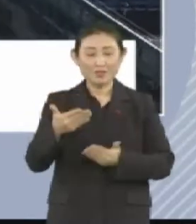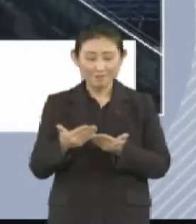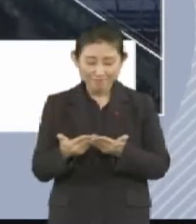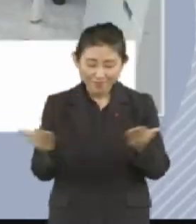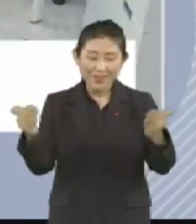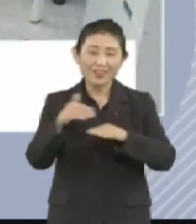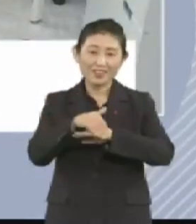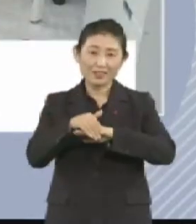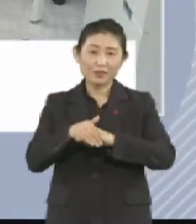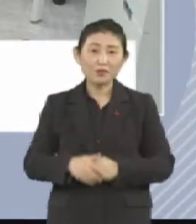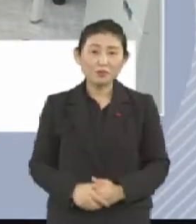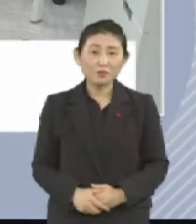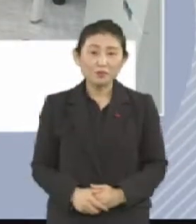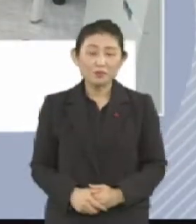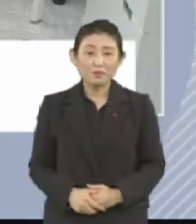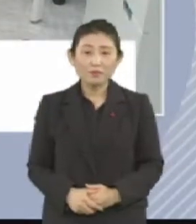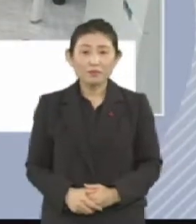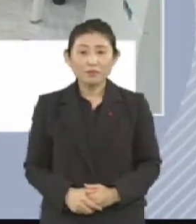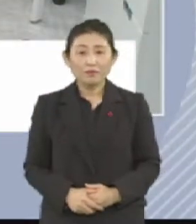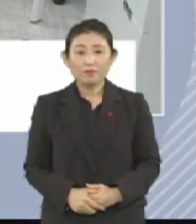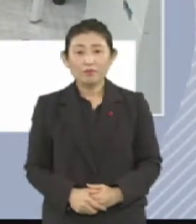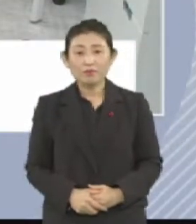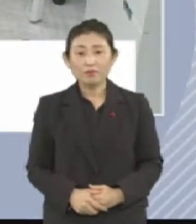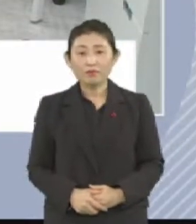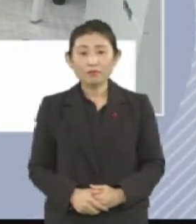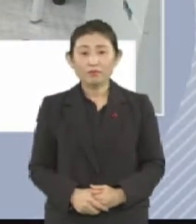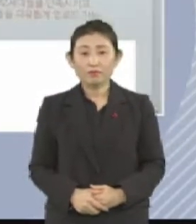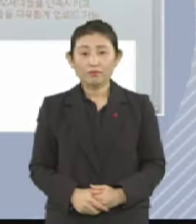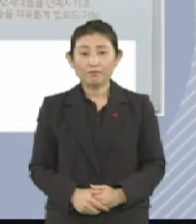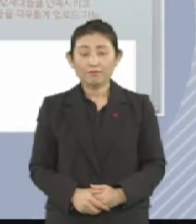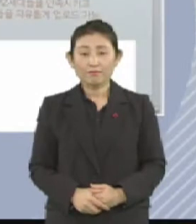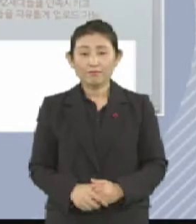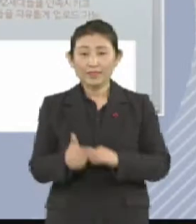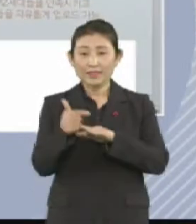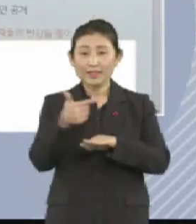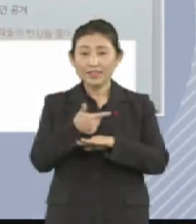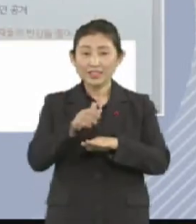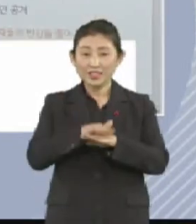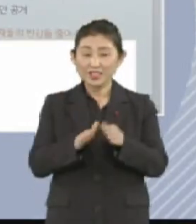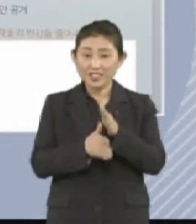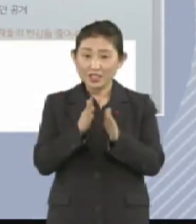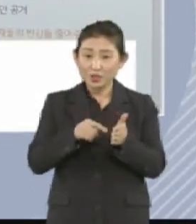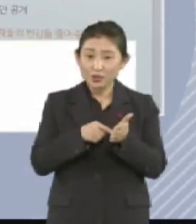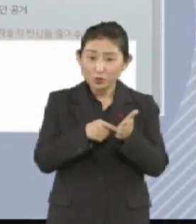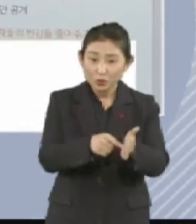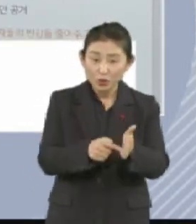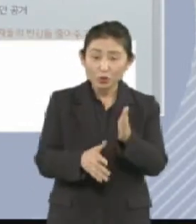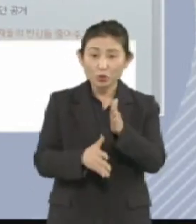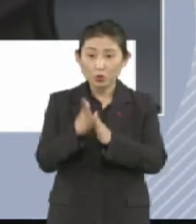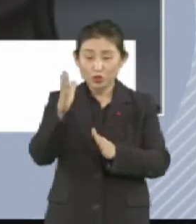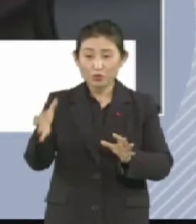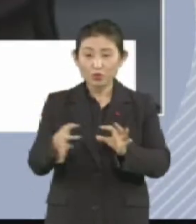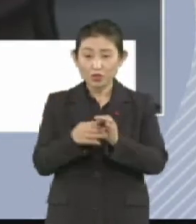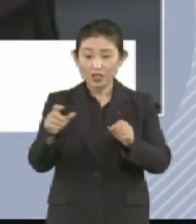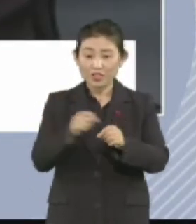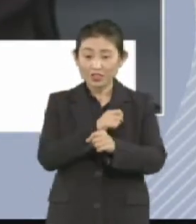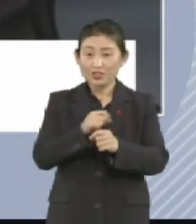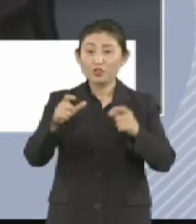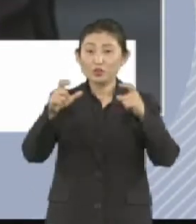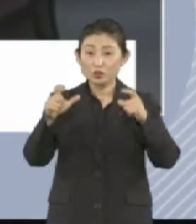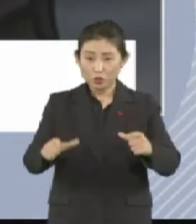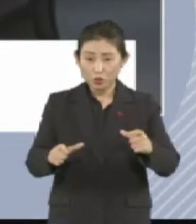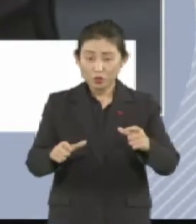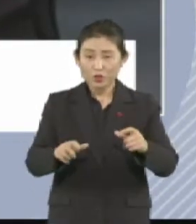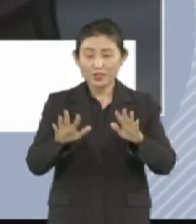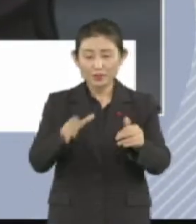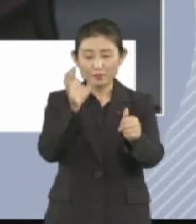공급될 계획이라는 말씀을 먼저 드립니다. 이번에 우리 대전시가 추진하고 있는 도심융합특구에 관한